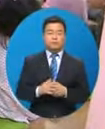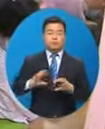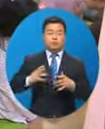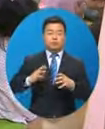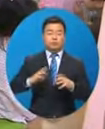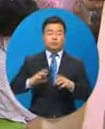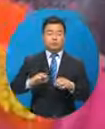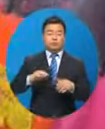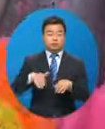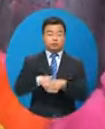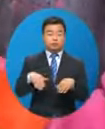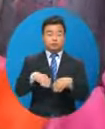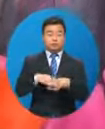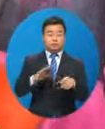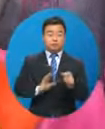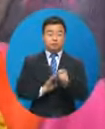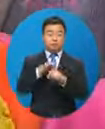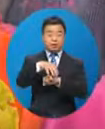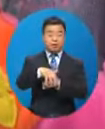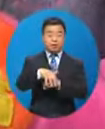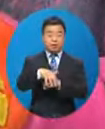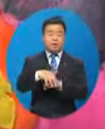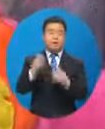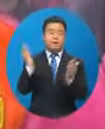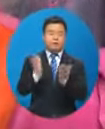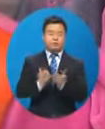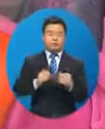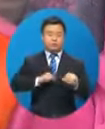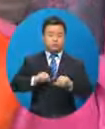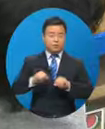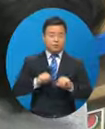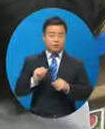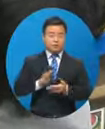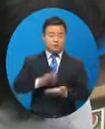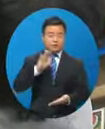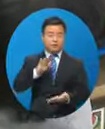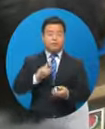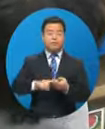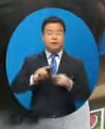부는 중국어 조기 교육 열풍. 아이들을